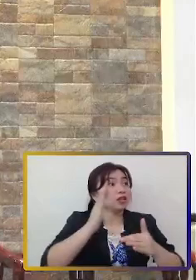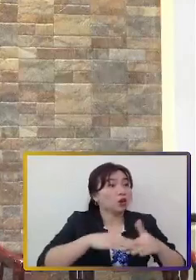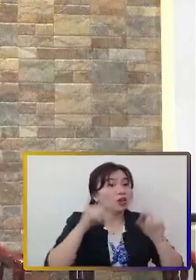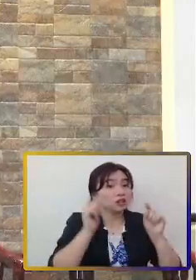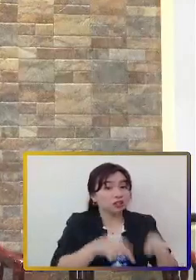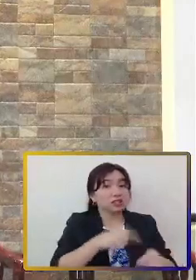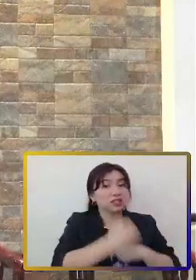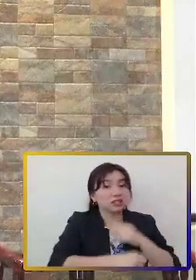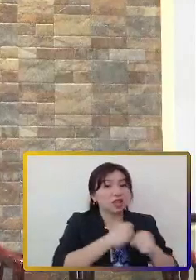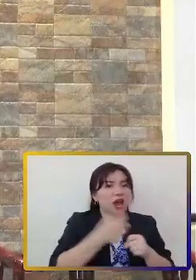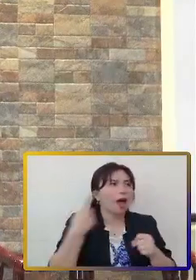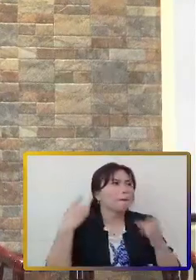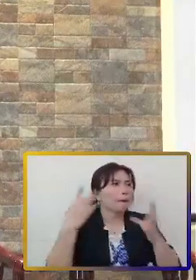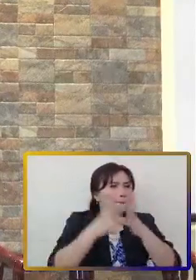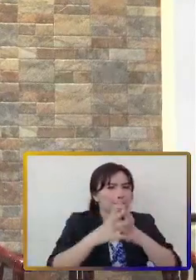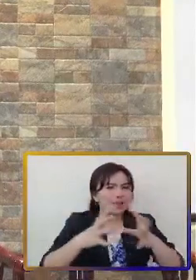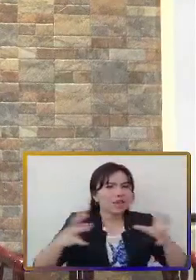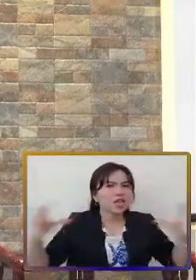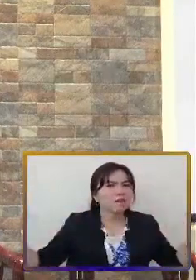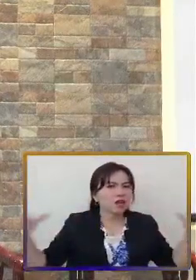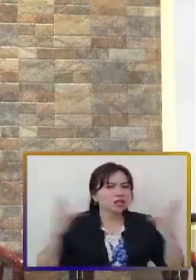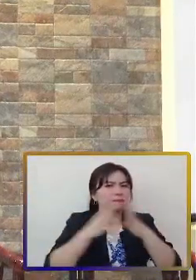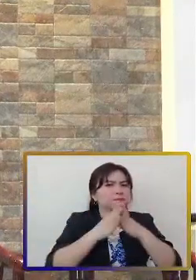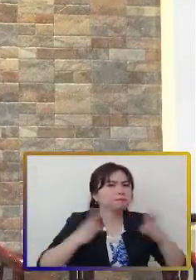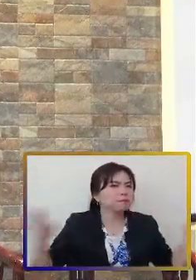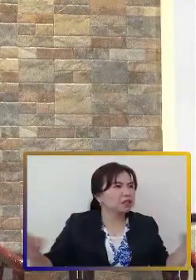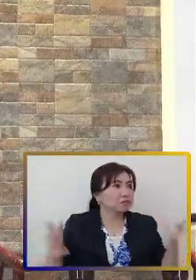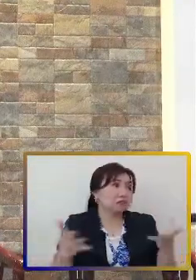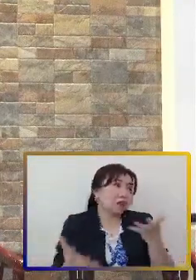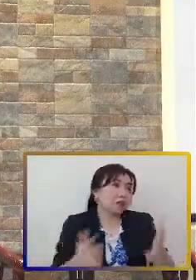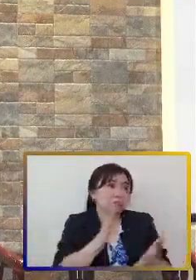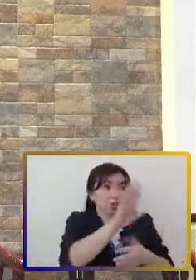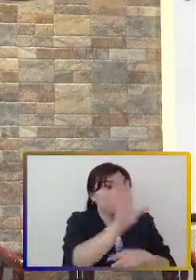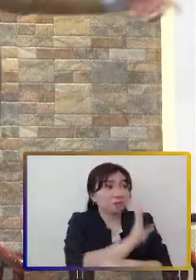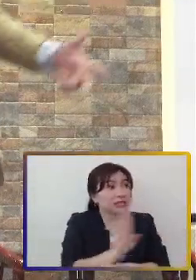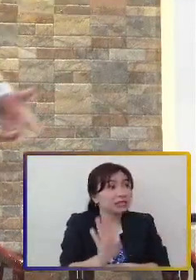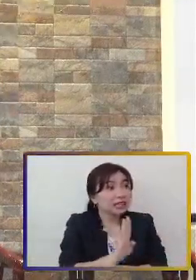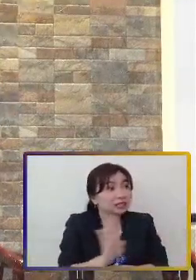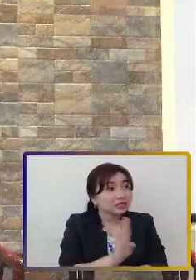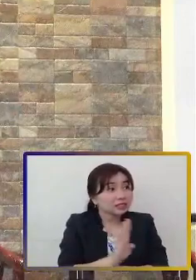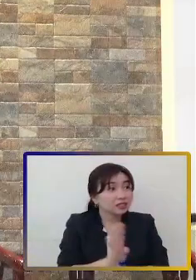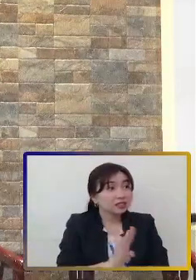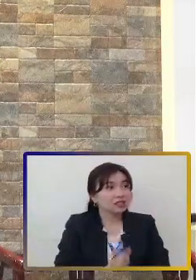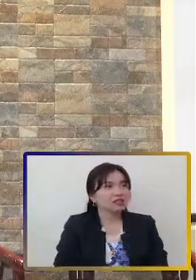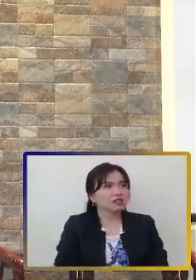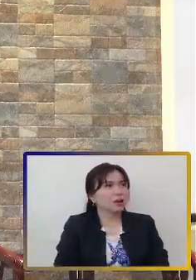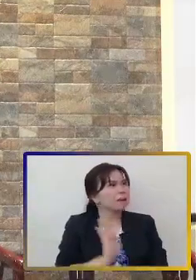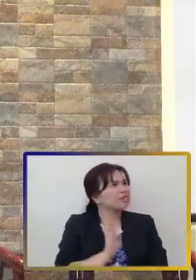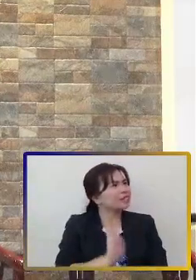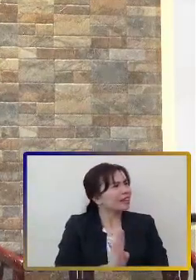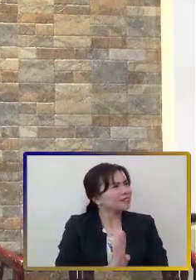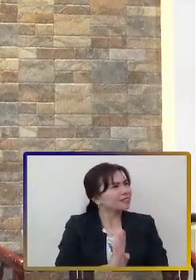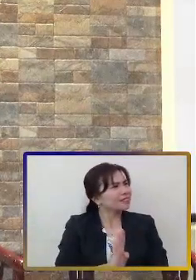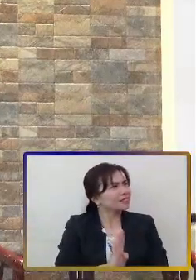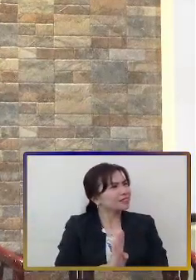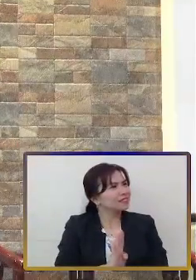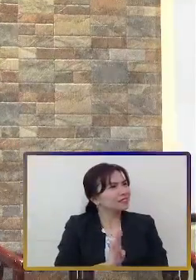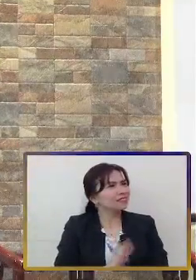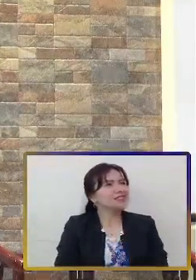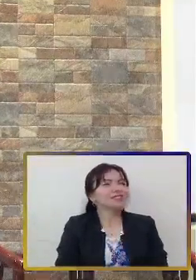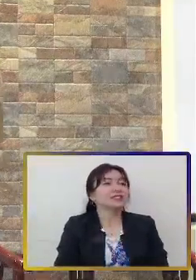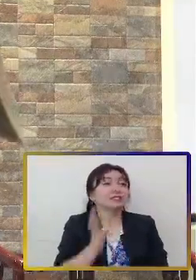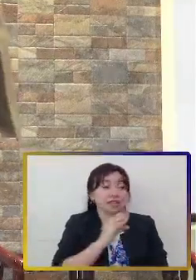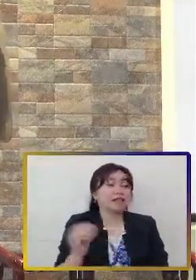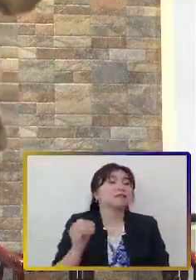malaki na boom na yung business ko inaasahan ko na pagdating sa taon na ito talagang mayaman na kami pagdating sa taon na ito